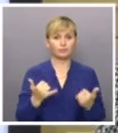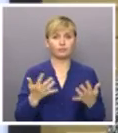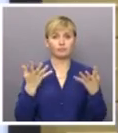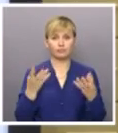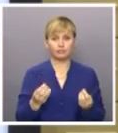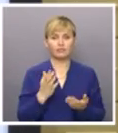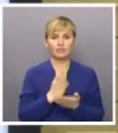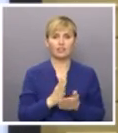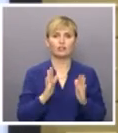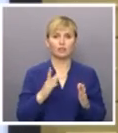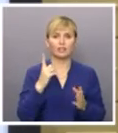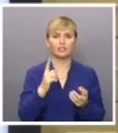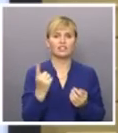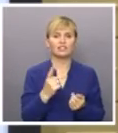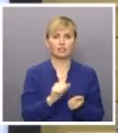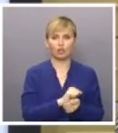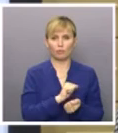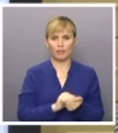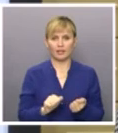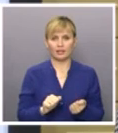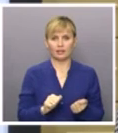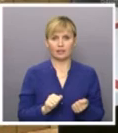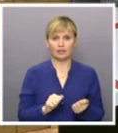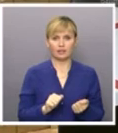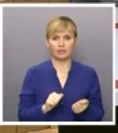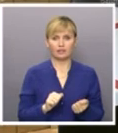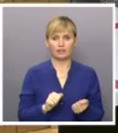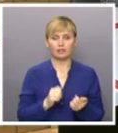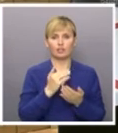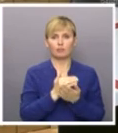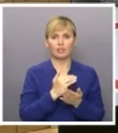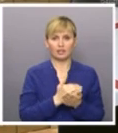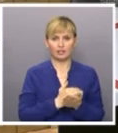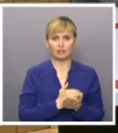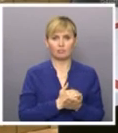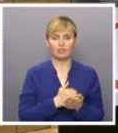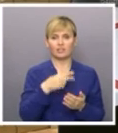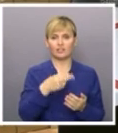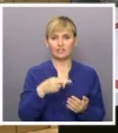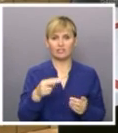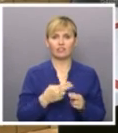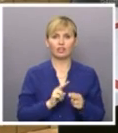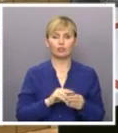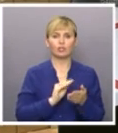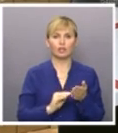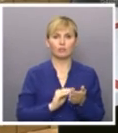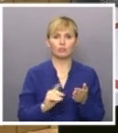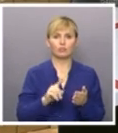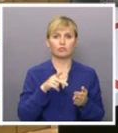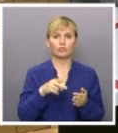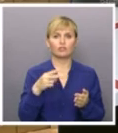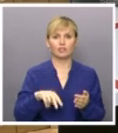на сегодняшний день есть только один единственный документ, там, программа «Агробизнес 2020», в которой написано, что к 2020